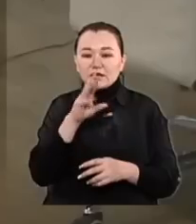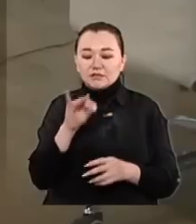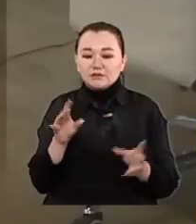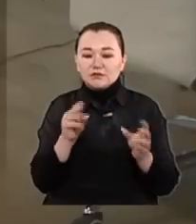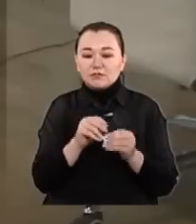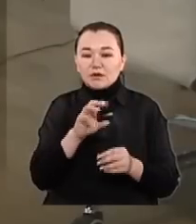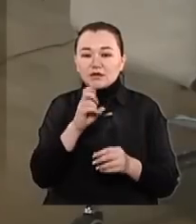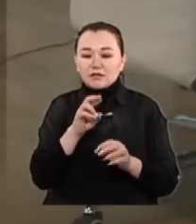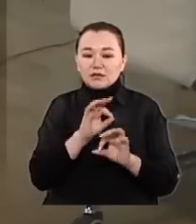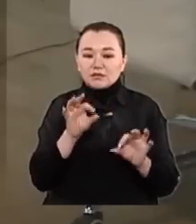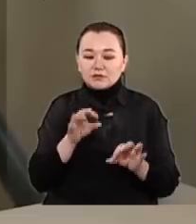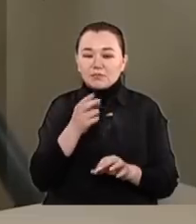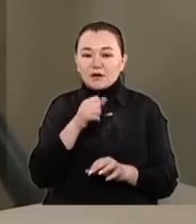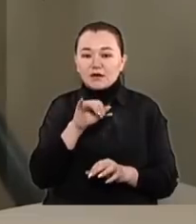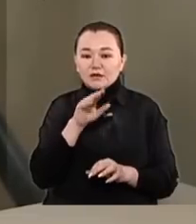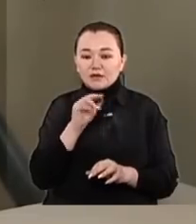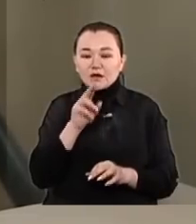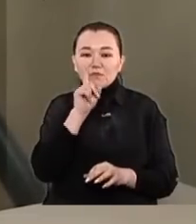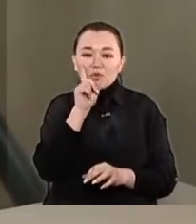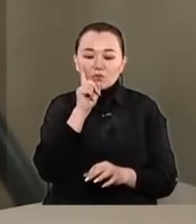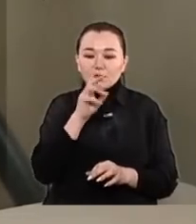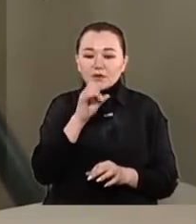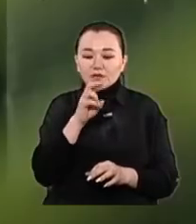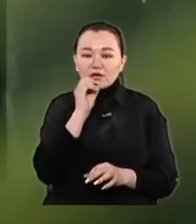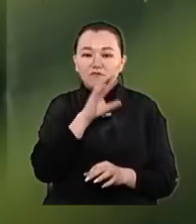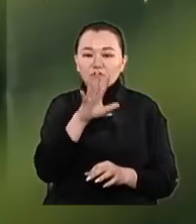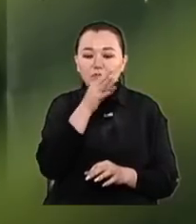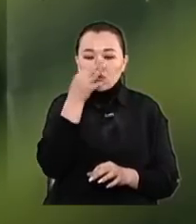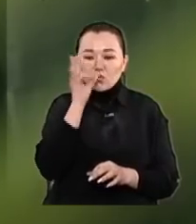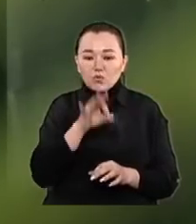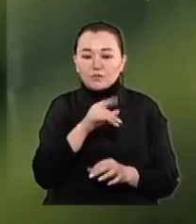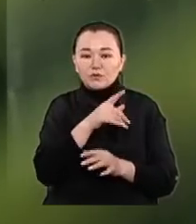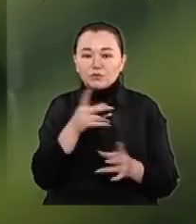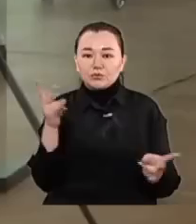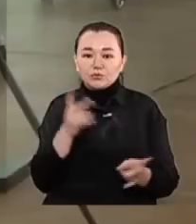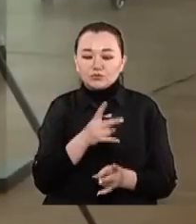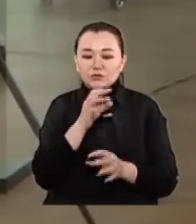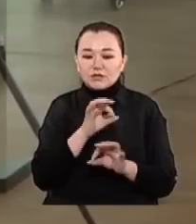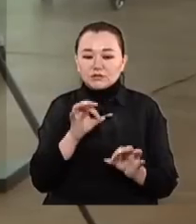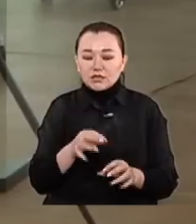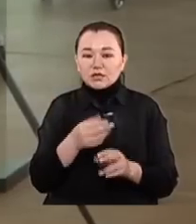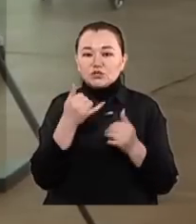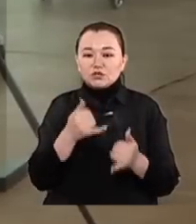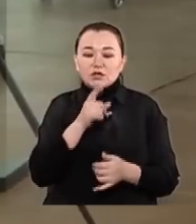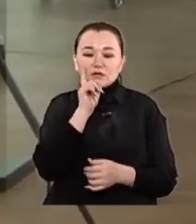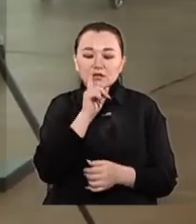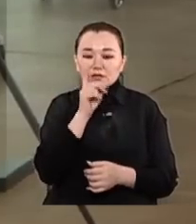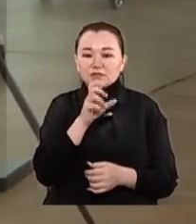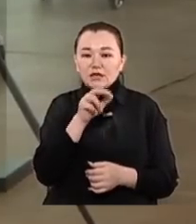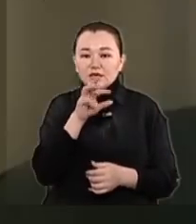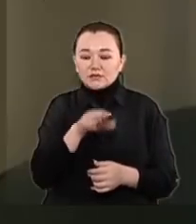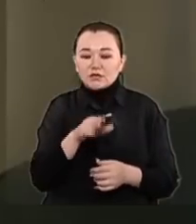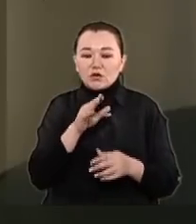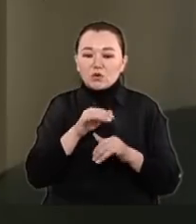дейді партия өкілдері. Әрі байтақ жас партия болғандықтан еуропалықтардың тәжірибесі ауадай қажет екен. Енді олар жасыл саясатты